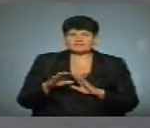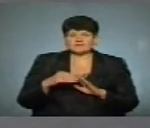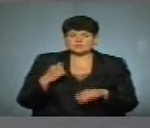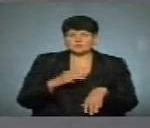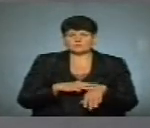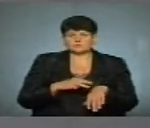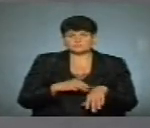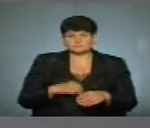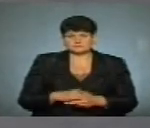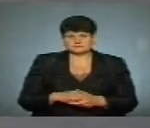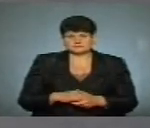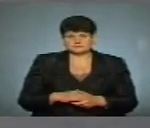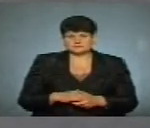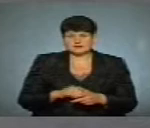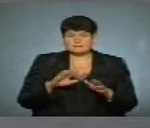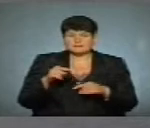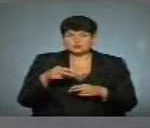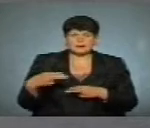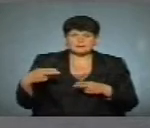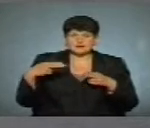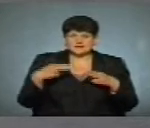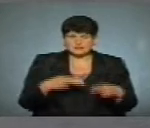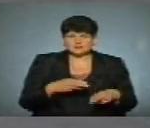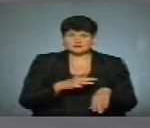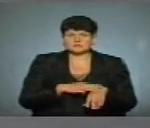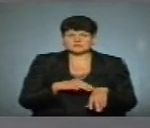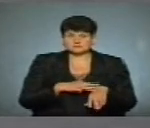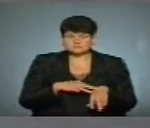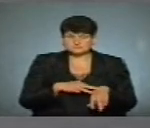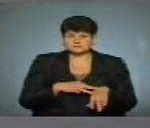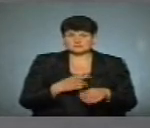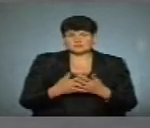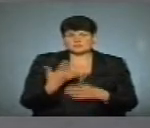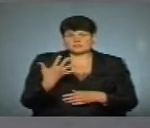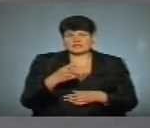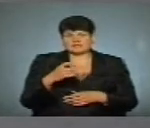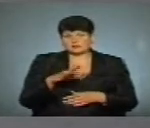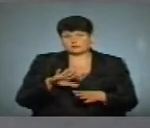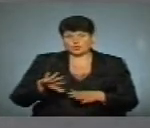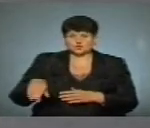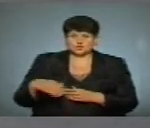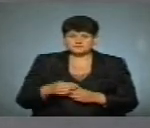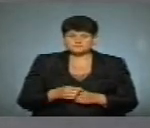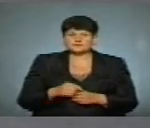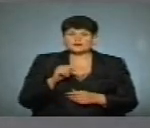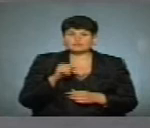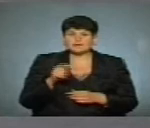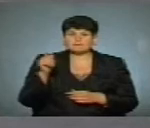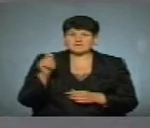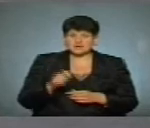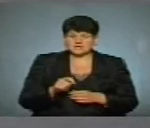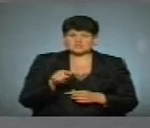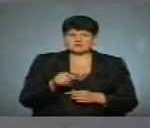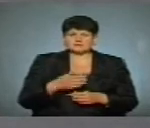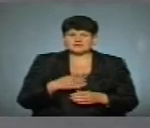пультову охорону. Після того, як приїхала пультова охорона, це з хвилин 5 пройшло, вони приїхали, вони